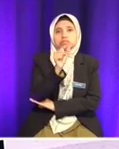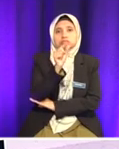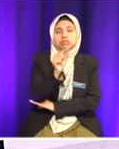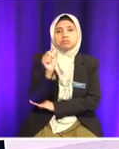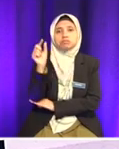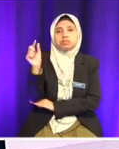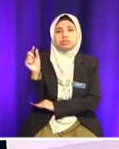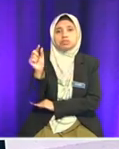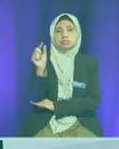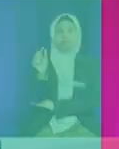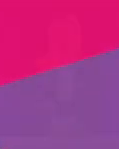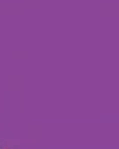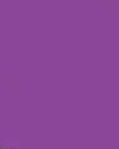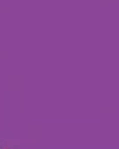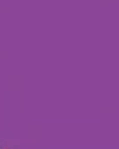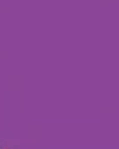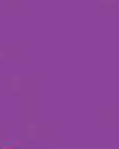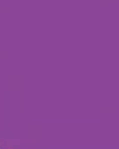Allahu Akbar